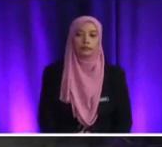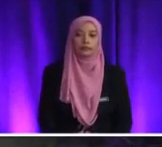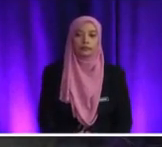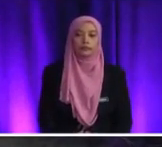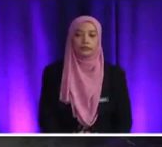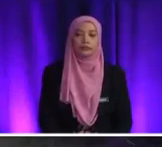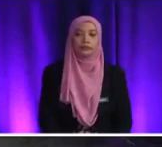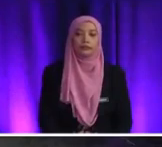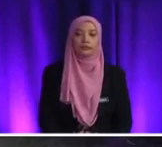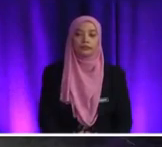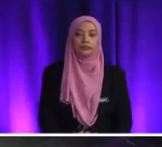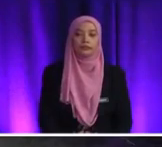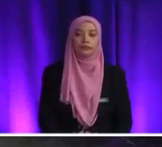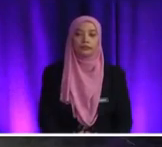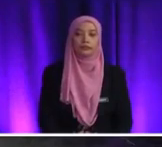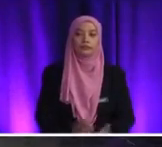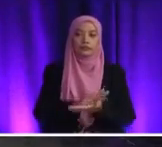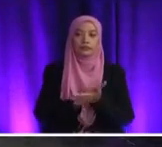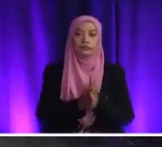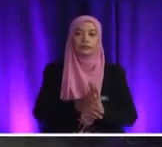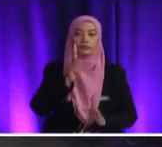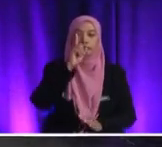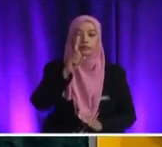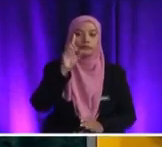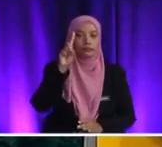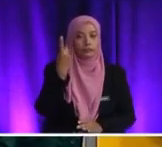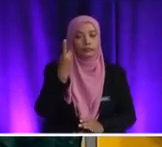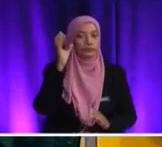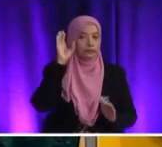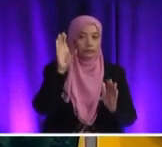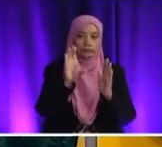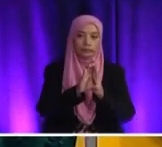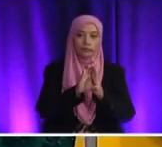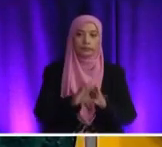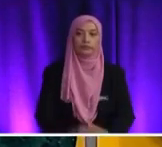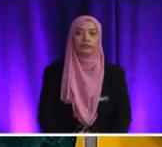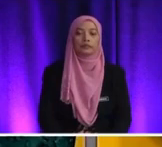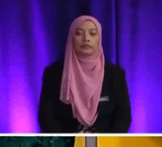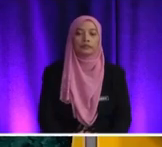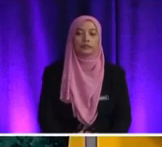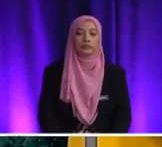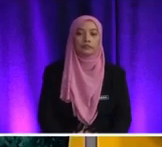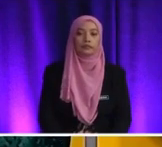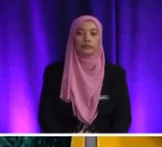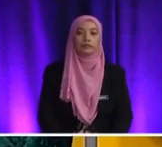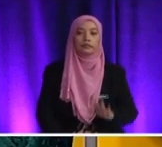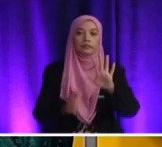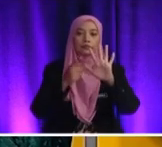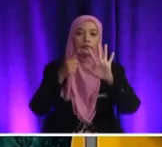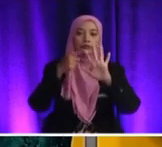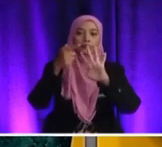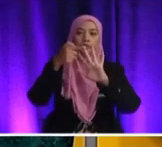Pule jadi kita ada satu keping gambar lagi ngagambar kelima tuh siapa Nah